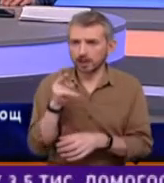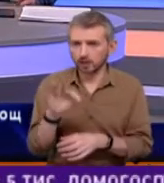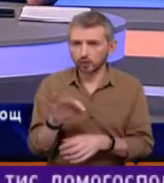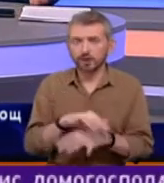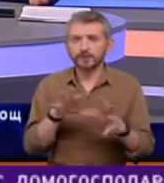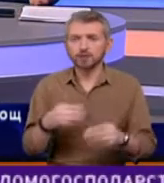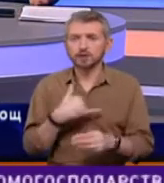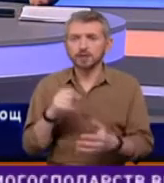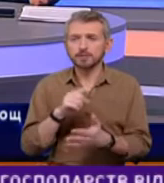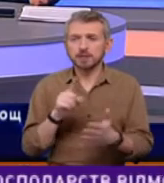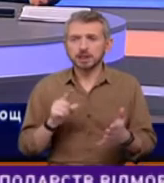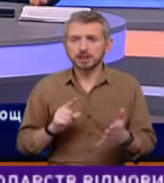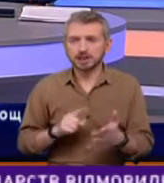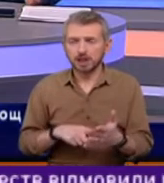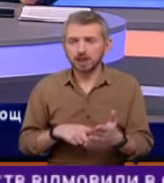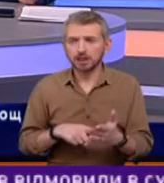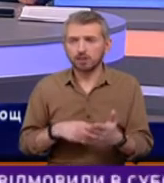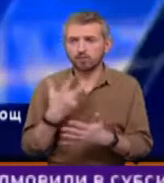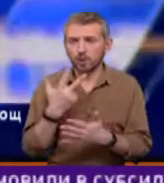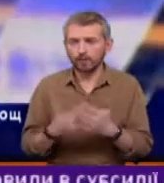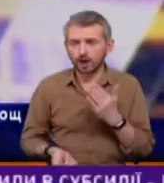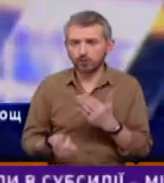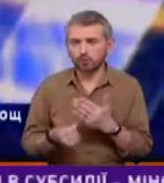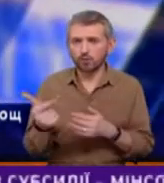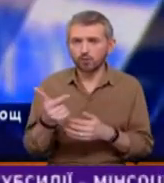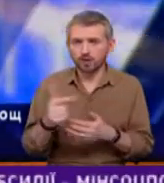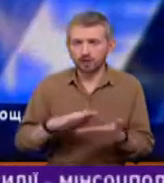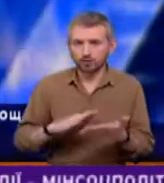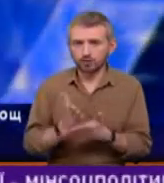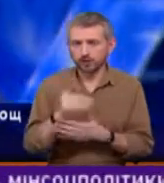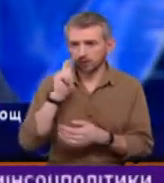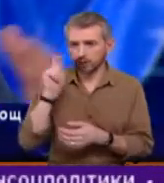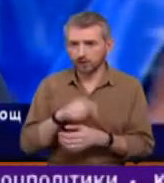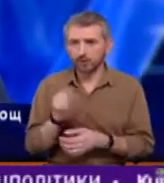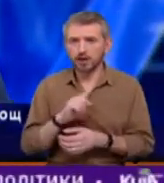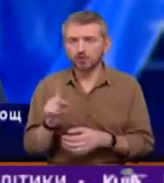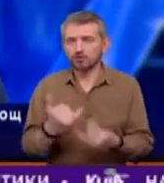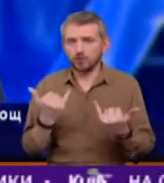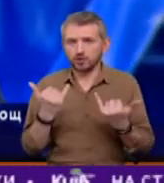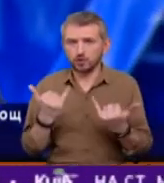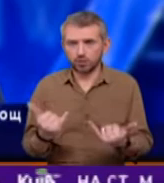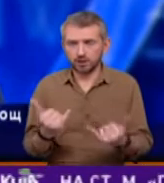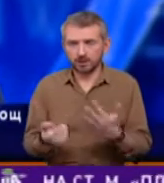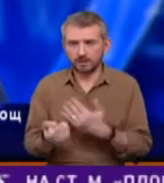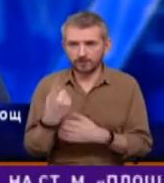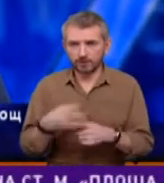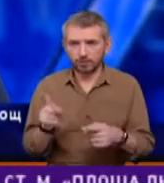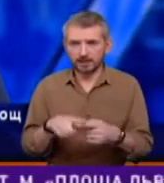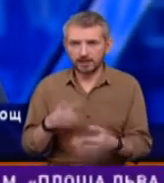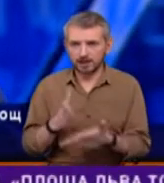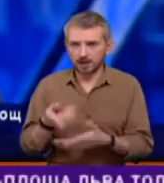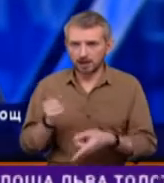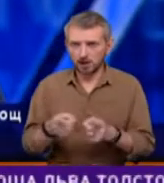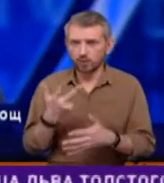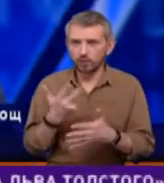взагалі питання провалу гуманітарної політики в Україні. Тому що оце, що сьогодні з'явилося, це є реально є